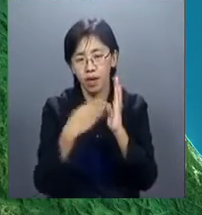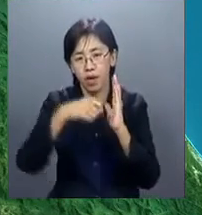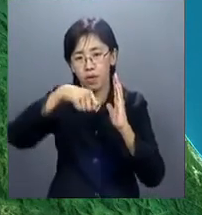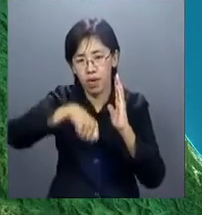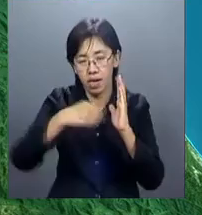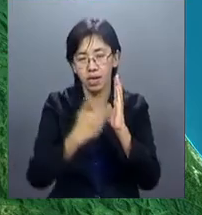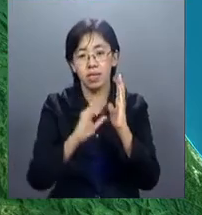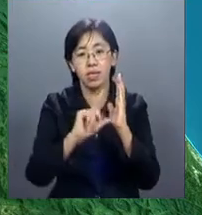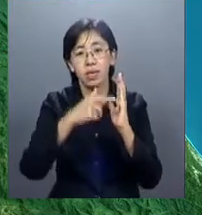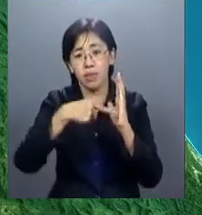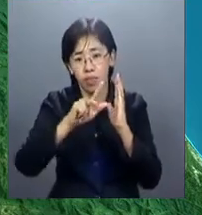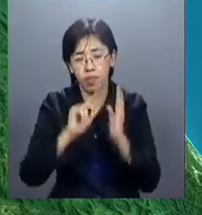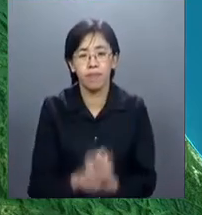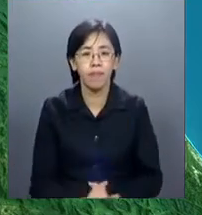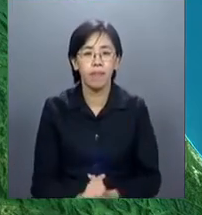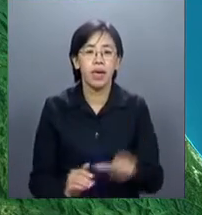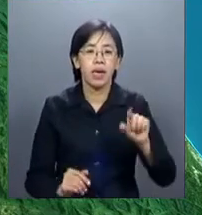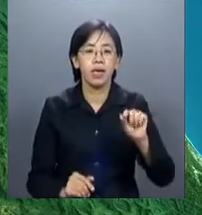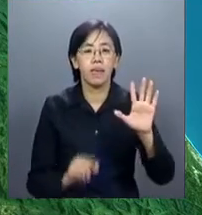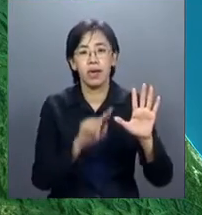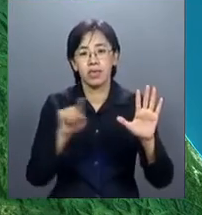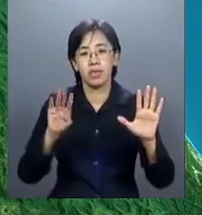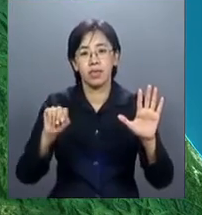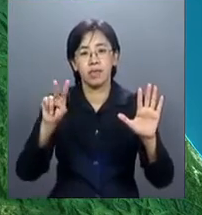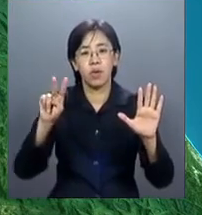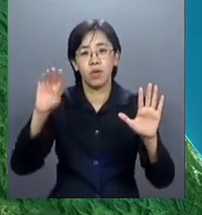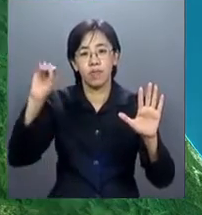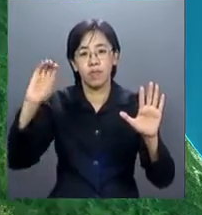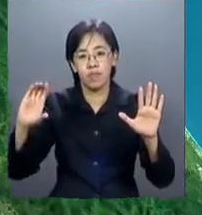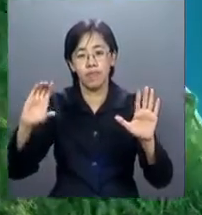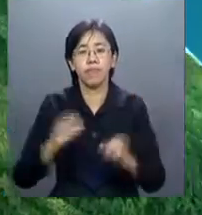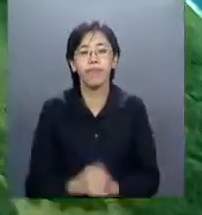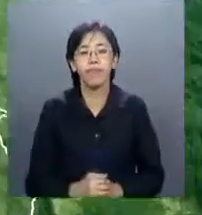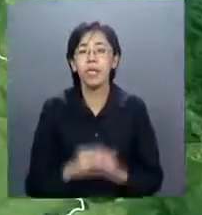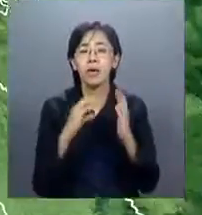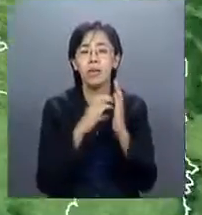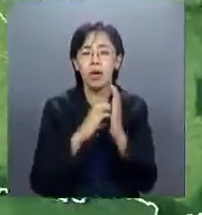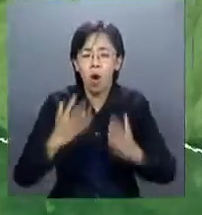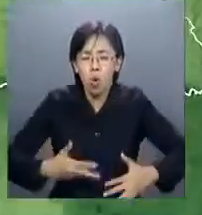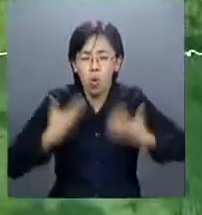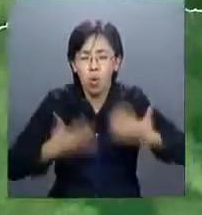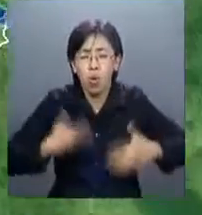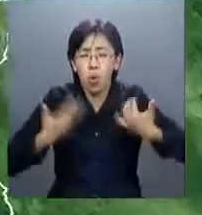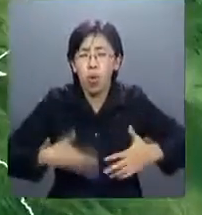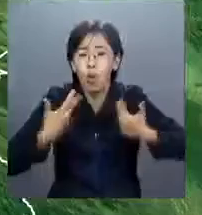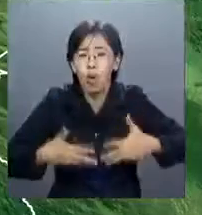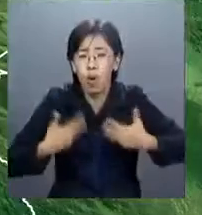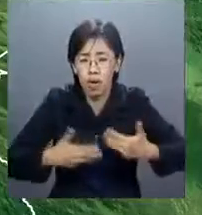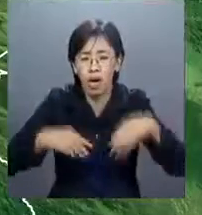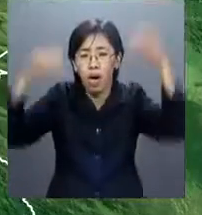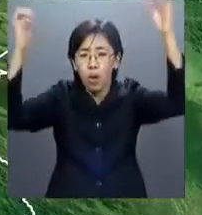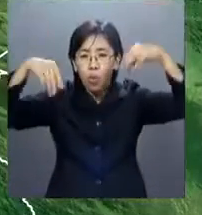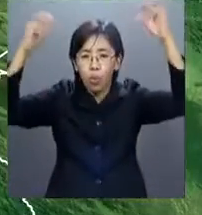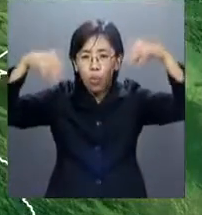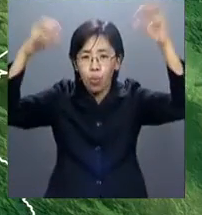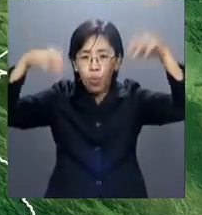ชัยภูมิอุณหภูมิระหว่าง 25-42 องศาเซลเซียสภาคกลางอากาศร้อนจัดโดยทั่วไปกับมีฝนฟ้าคะนองและมีลมกระโช